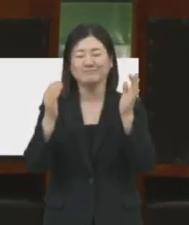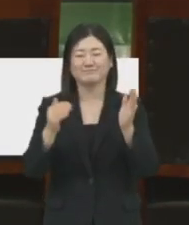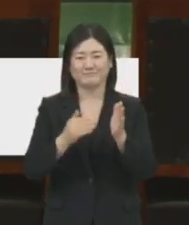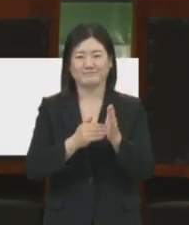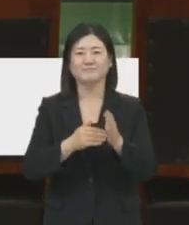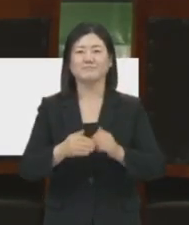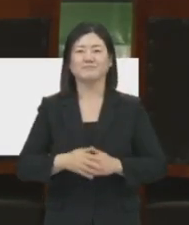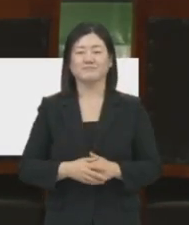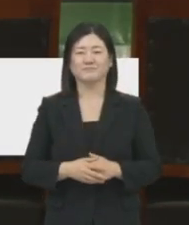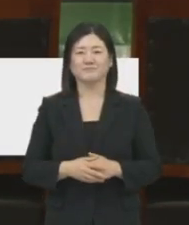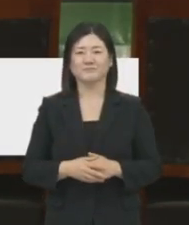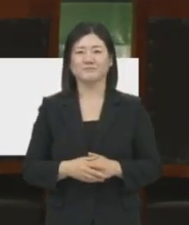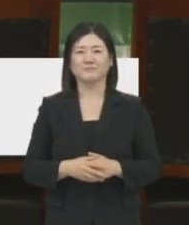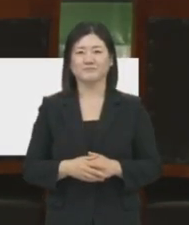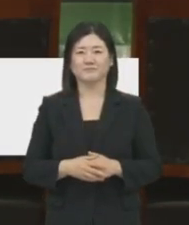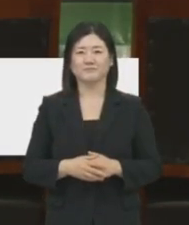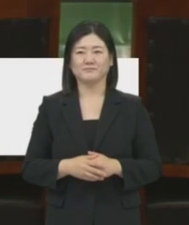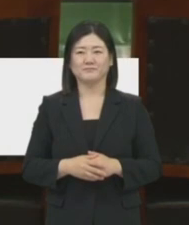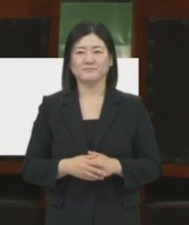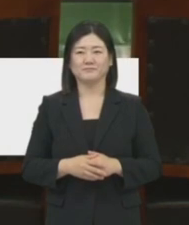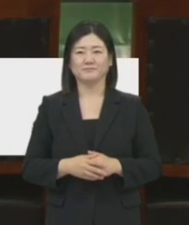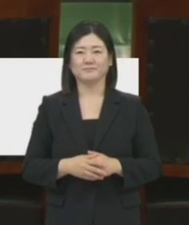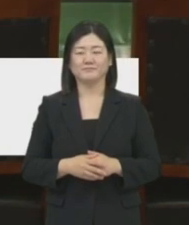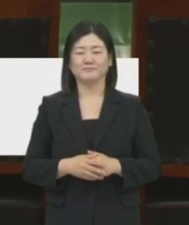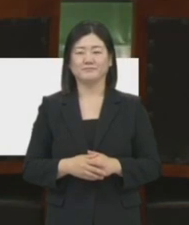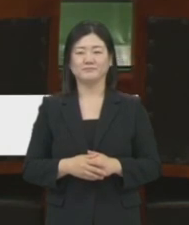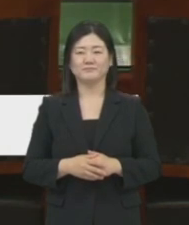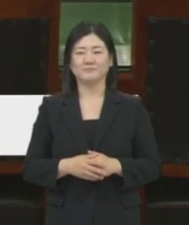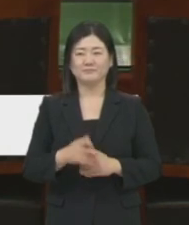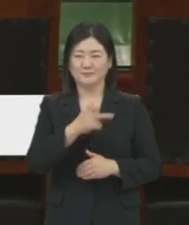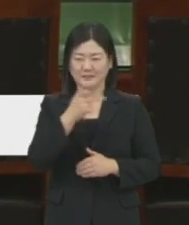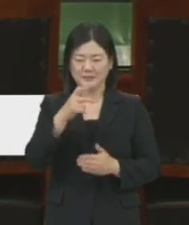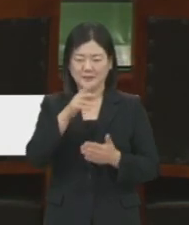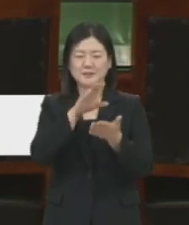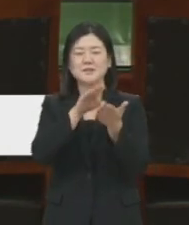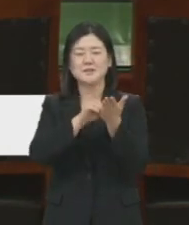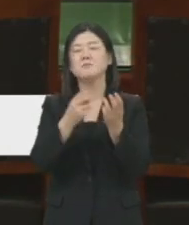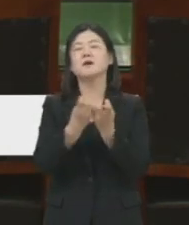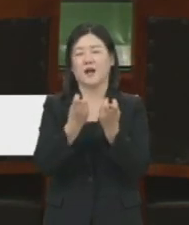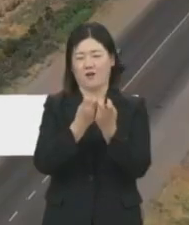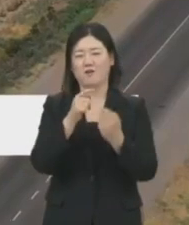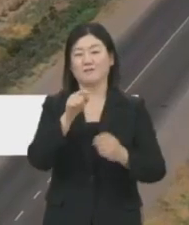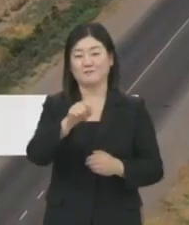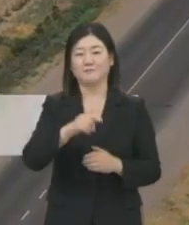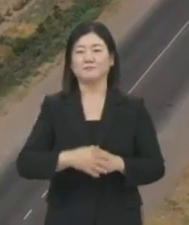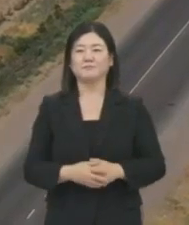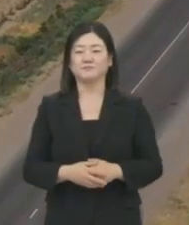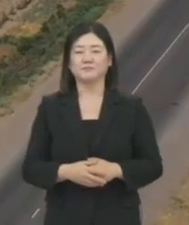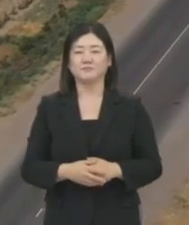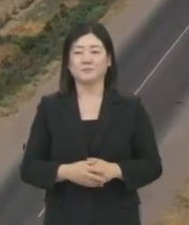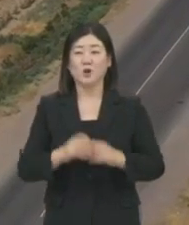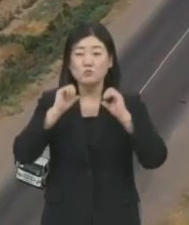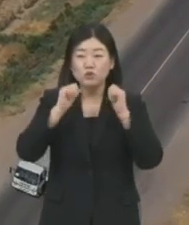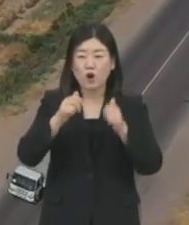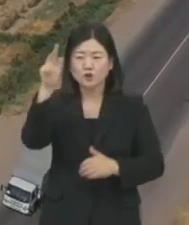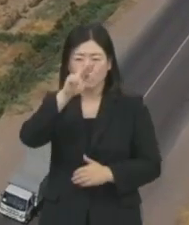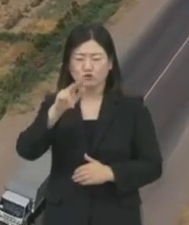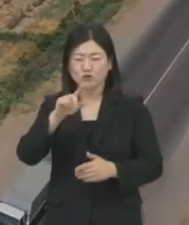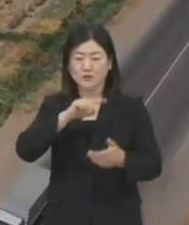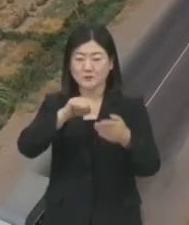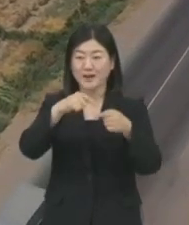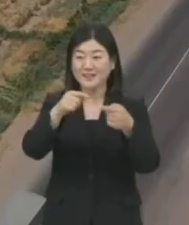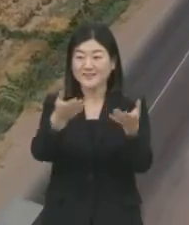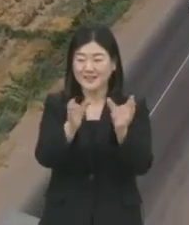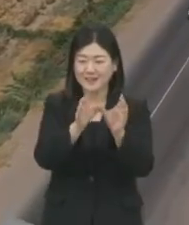농산물만 굿드레를 사용할 수 있도록 했습니다. 그것이 큰 비결이라고 할 수 있습니다. 부여군은 전국 지자체